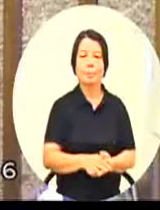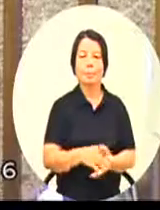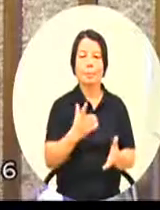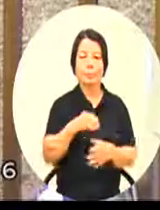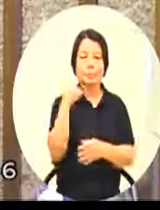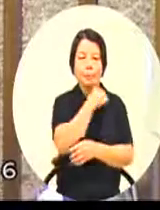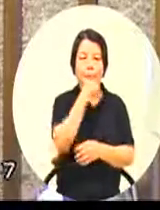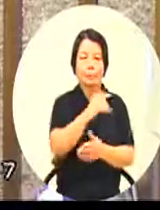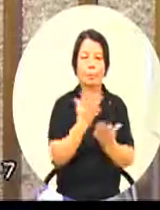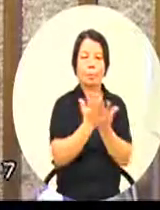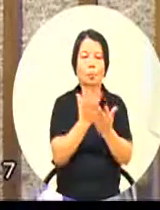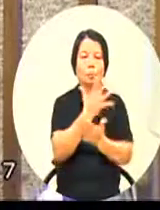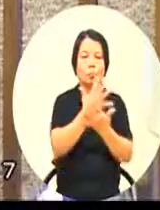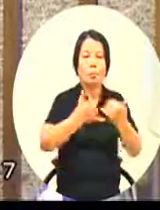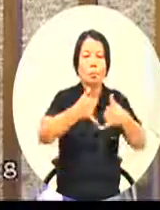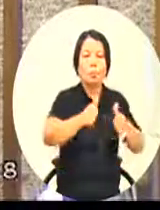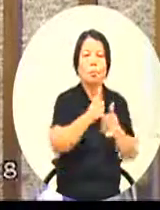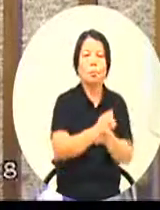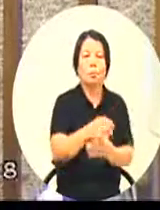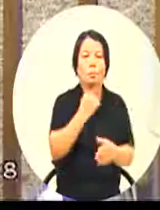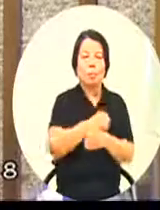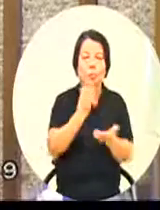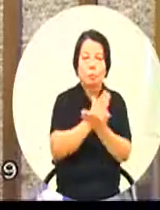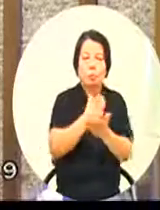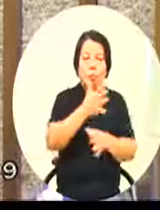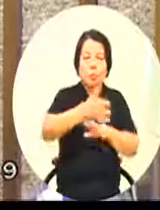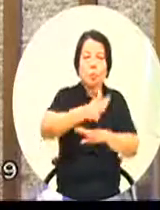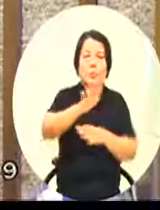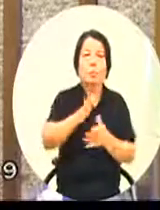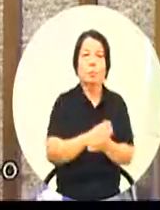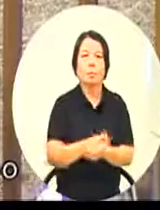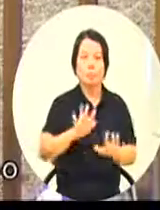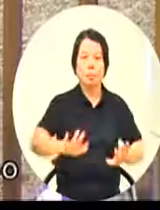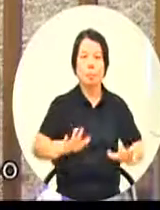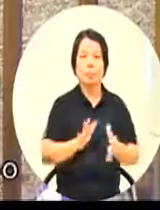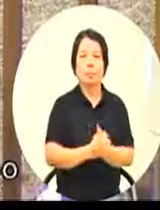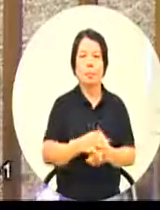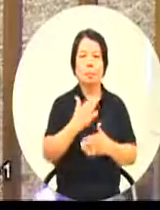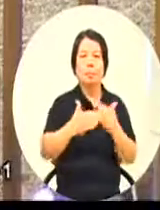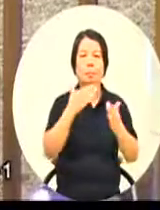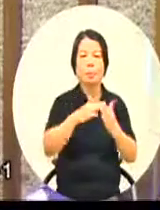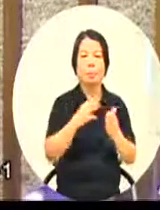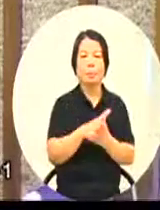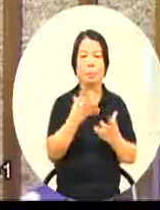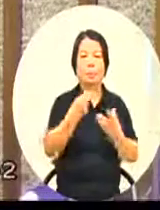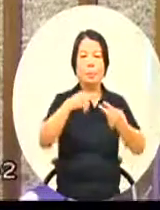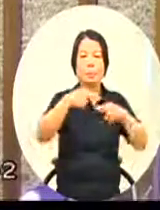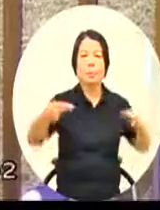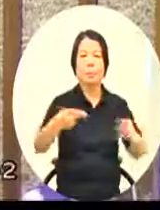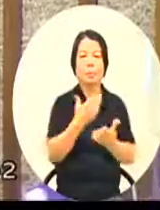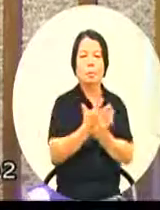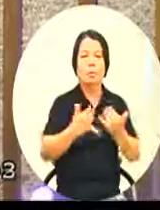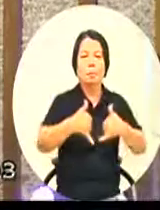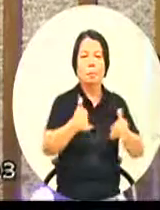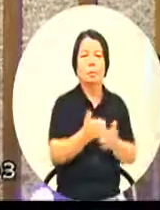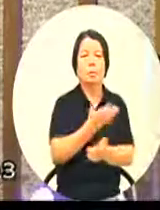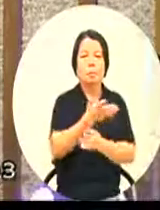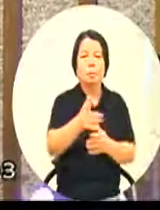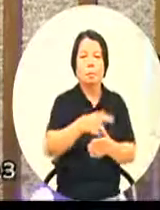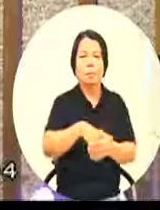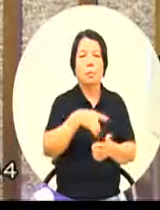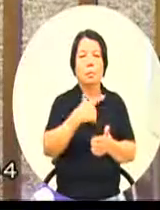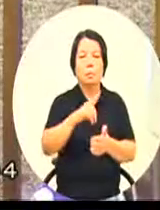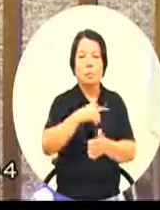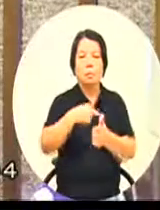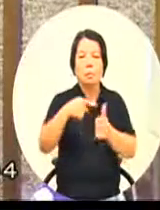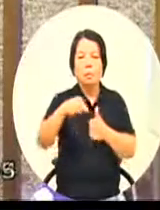湾学术网络中心，他那部分有做一些评估了。一目前来讲，学校的无线网络是优先让学校的教学跟学习来做